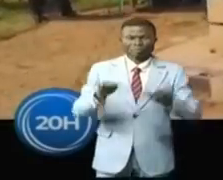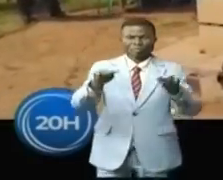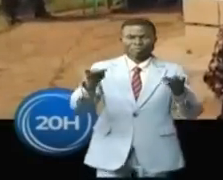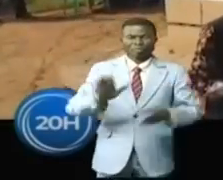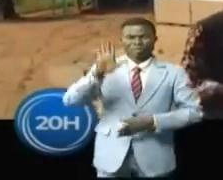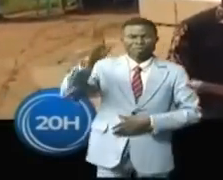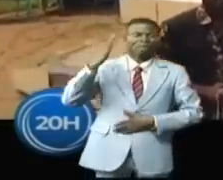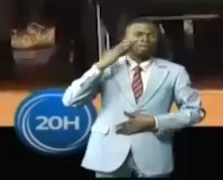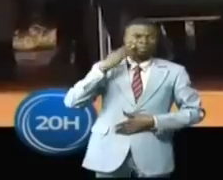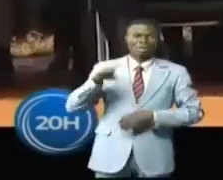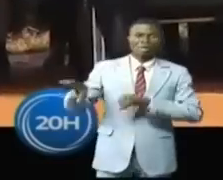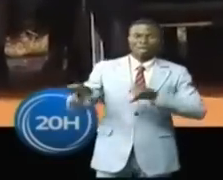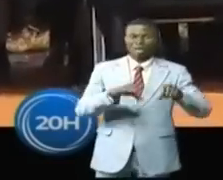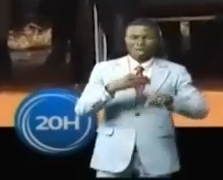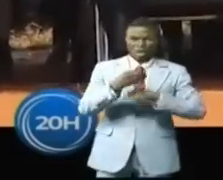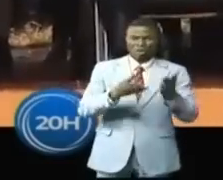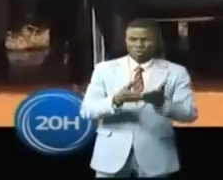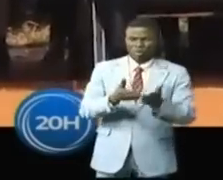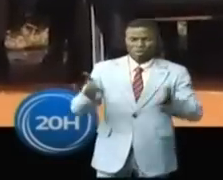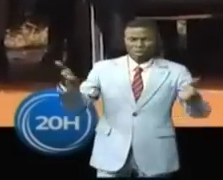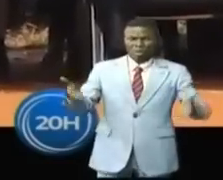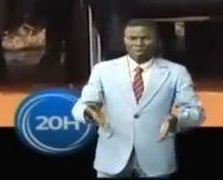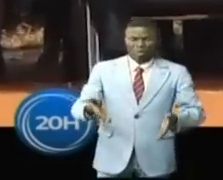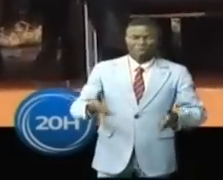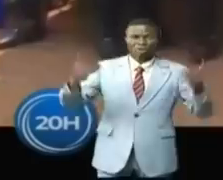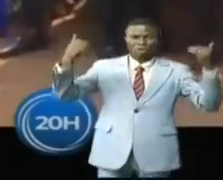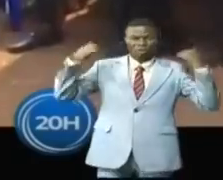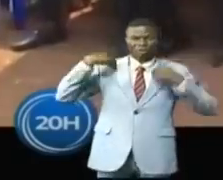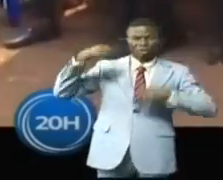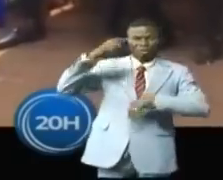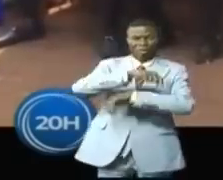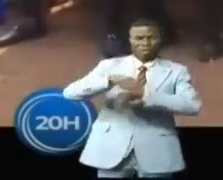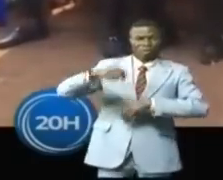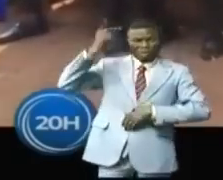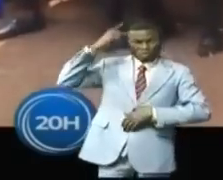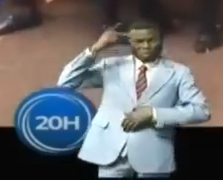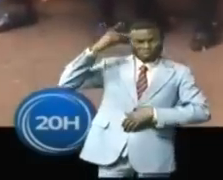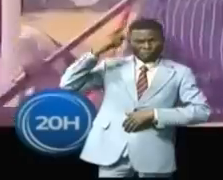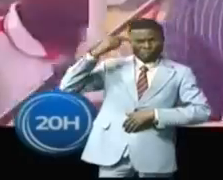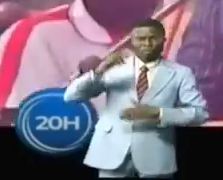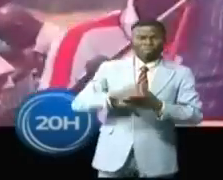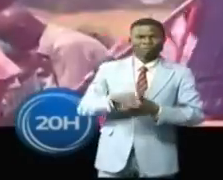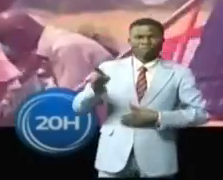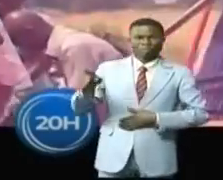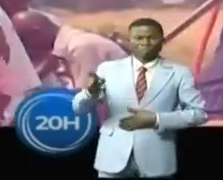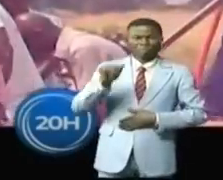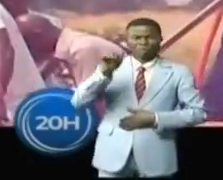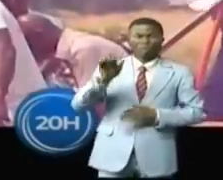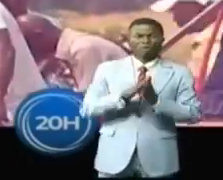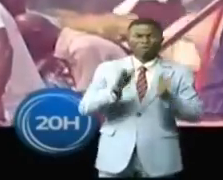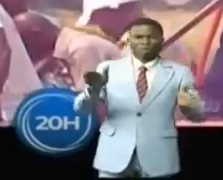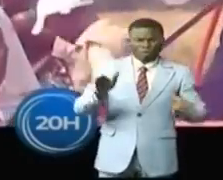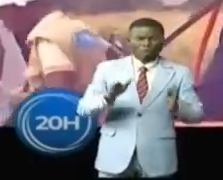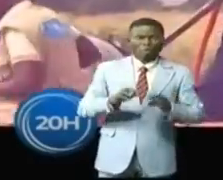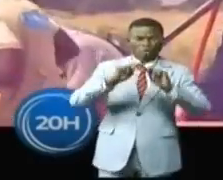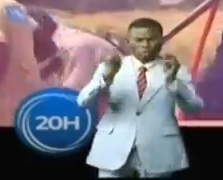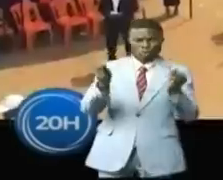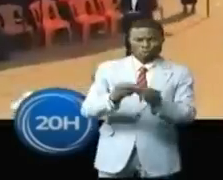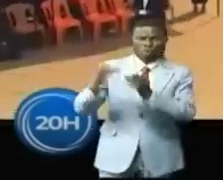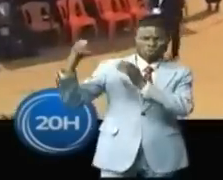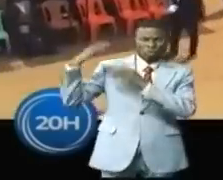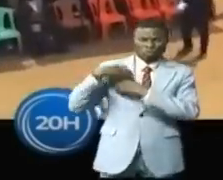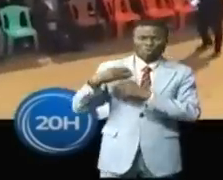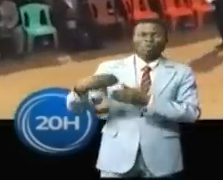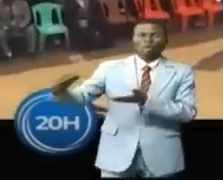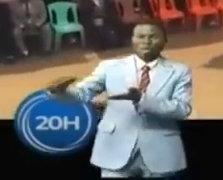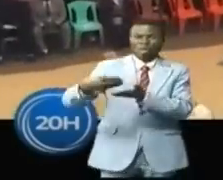mois que cette activité a eu lieu, en présence des autorités politico-administratives et autres. Edouard Mbemba, directeur général de cette structure chargée de la